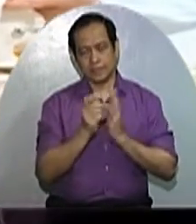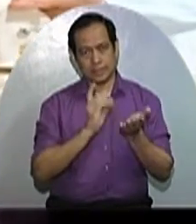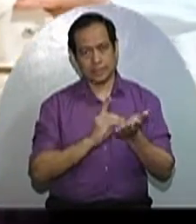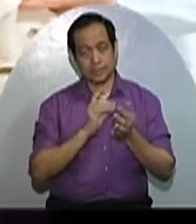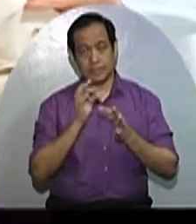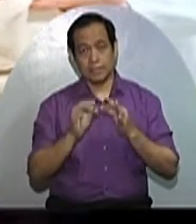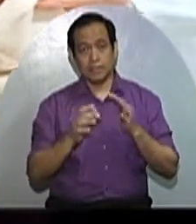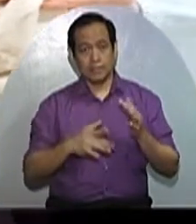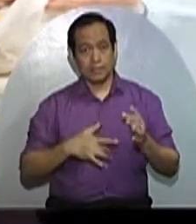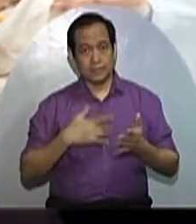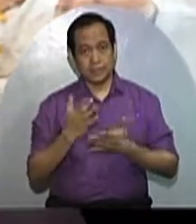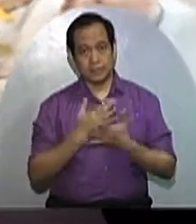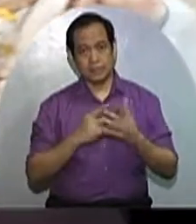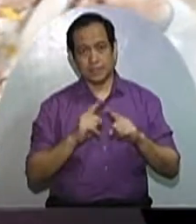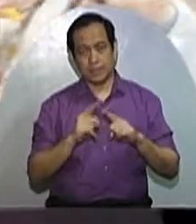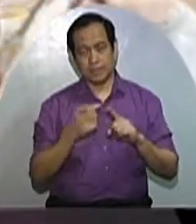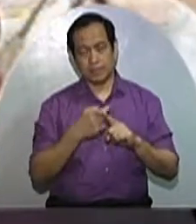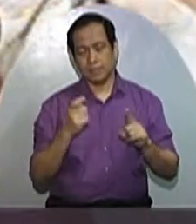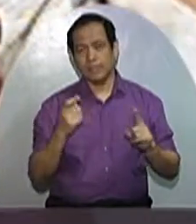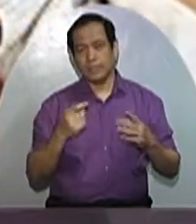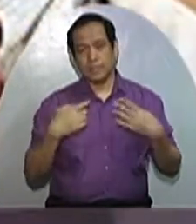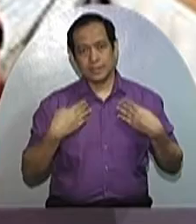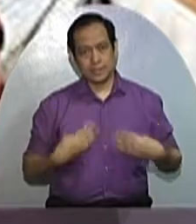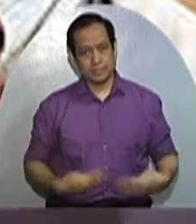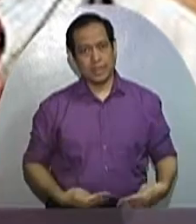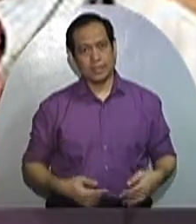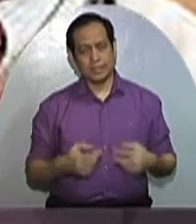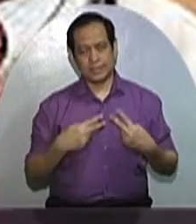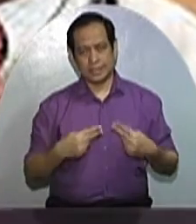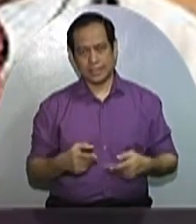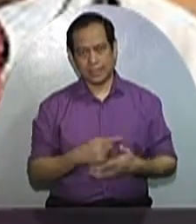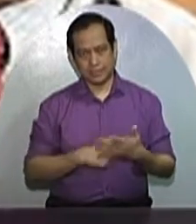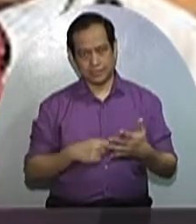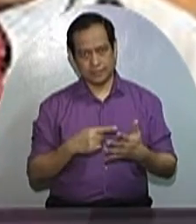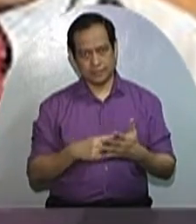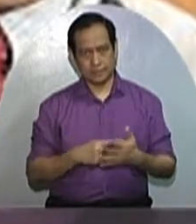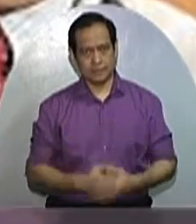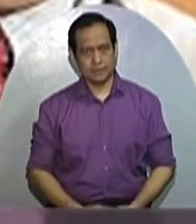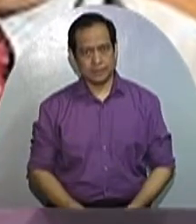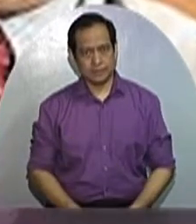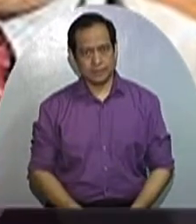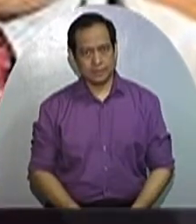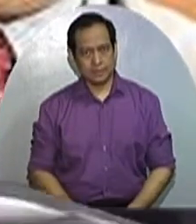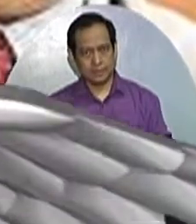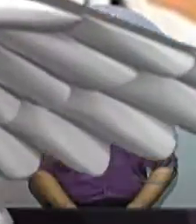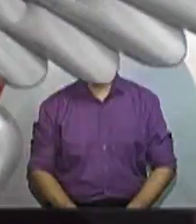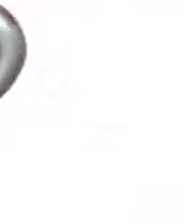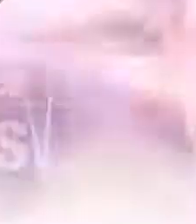espesyalista kung may nararamdamang kaiba sa katawan upang maiwasan ang paglala nito.